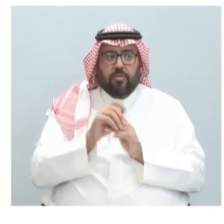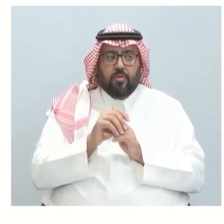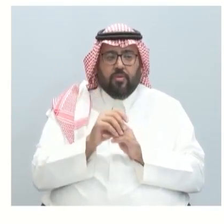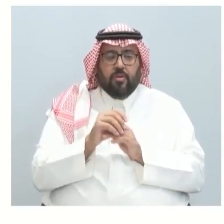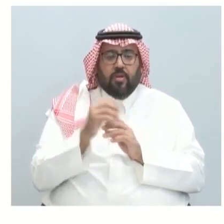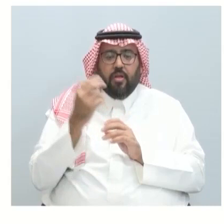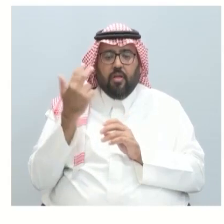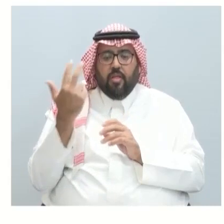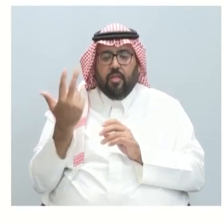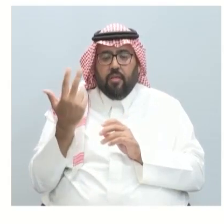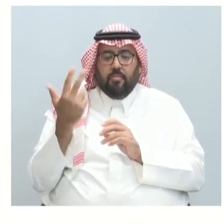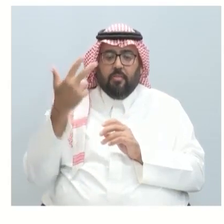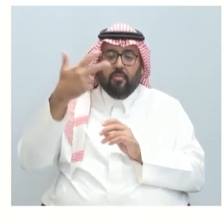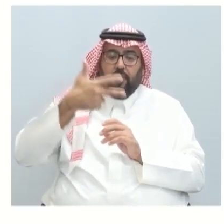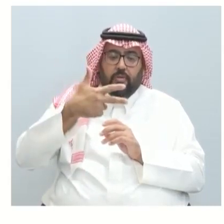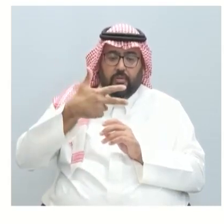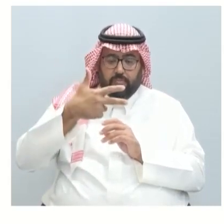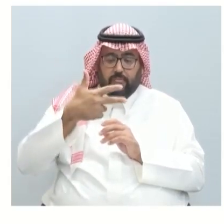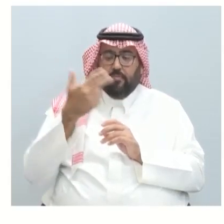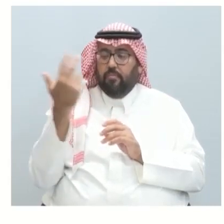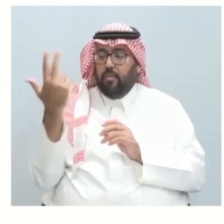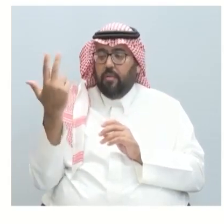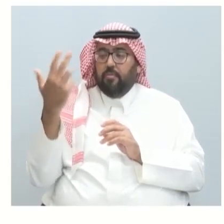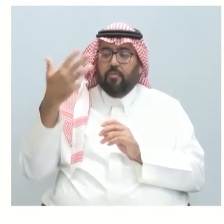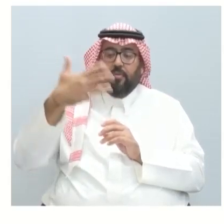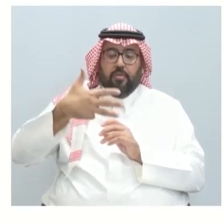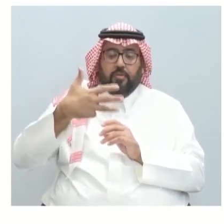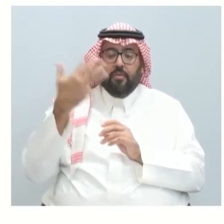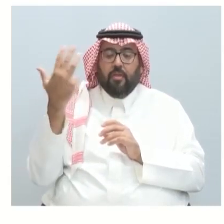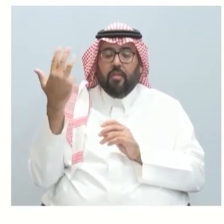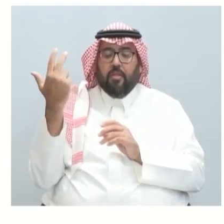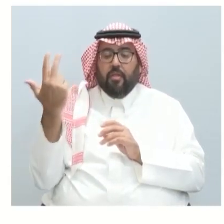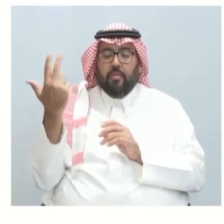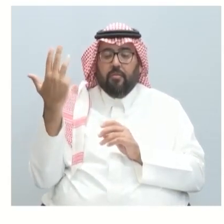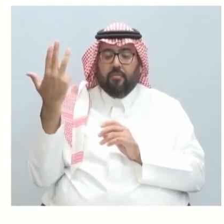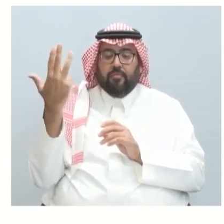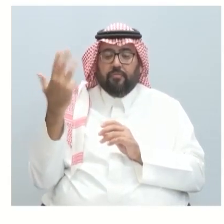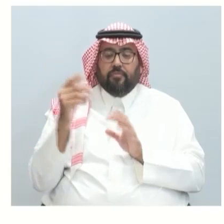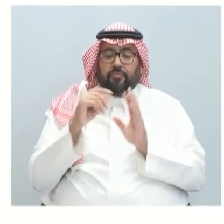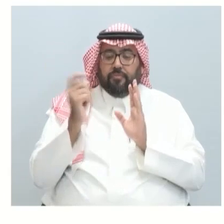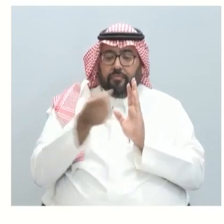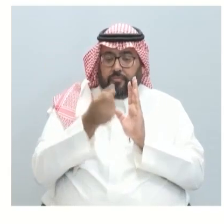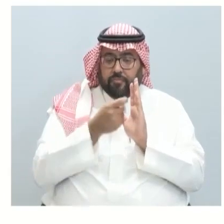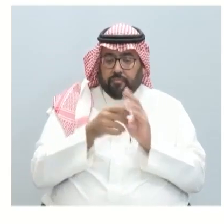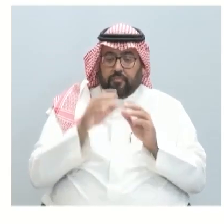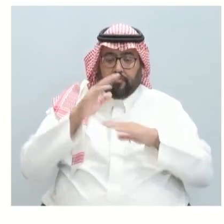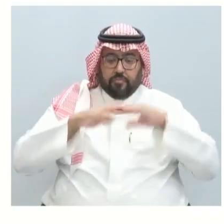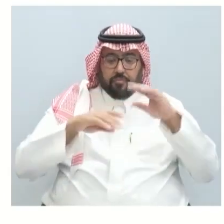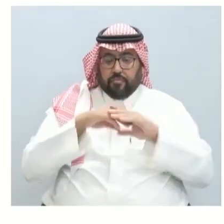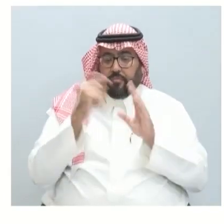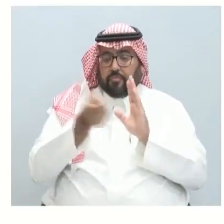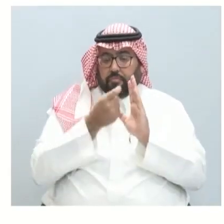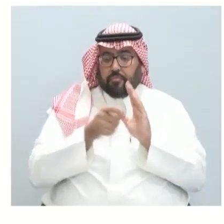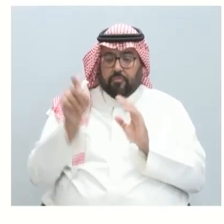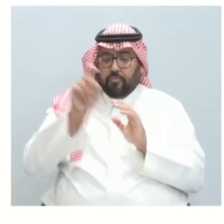الثامن والتاسع الان ننتقل ابنائي وبناتي الى فقره اكتب وهي احد المهارات الرياضيه